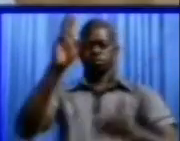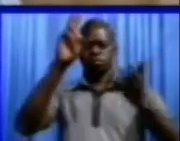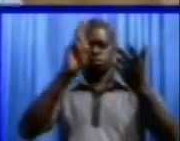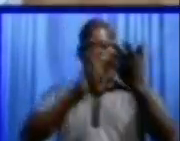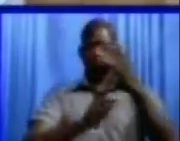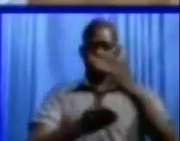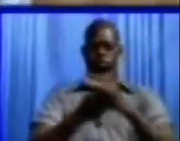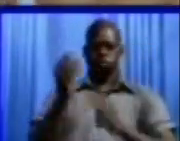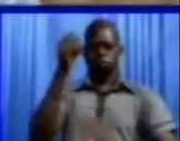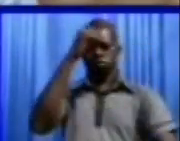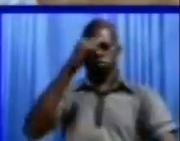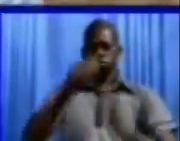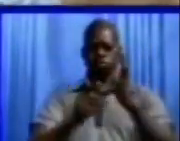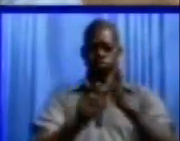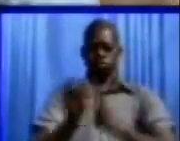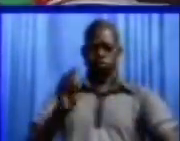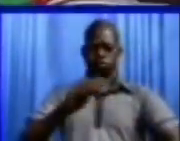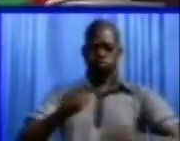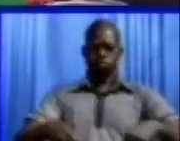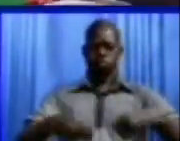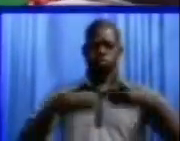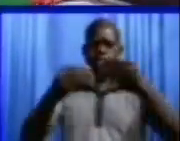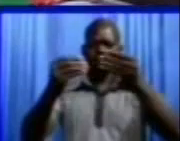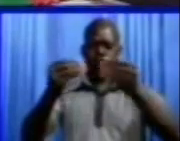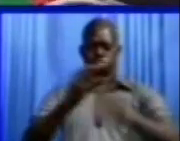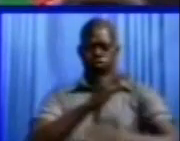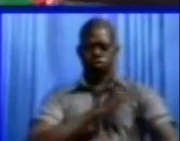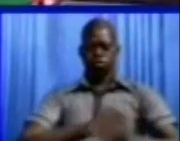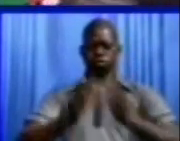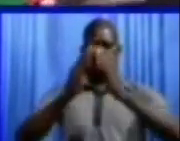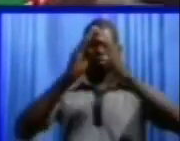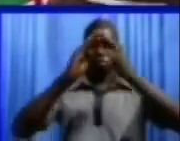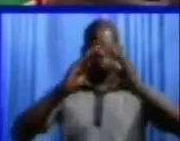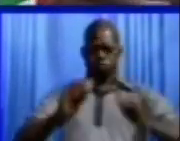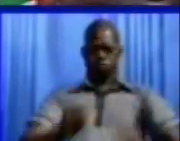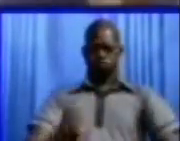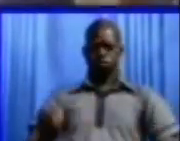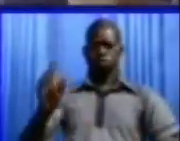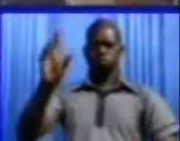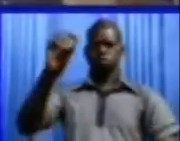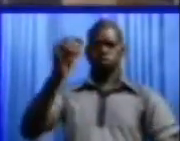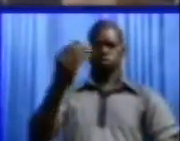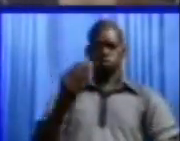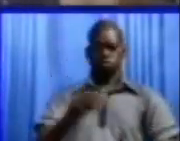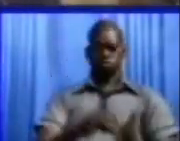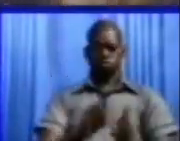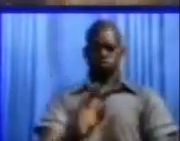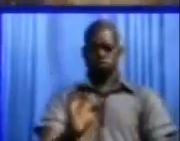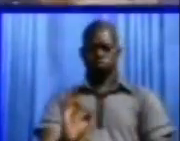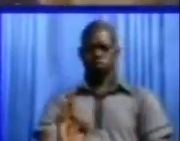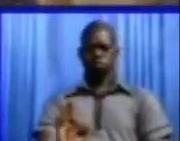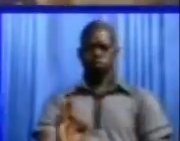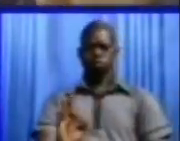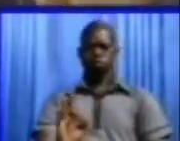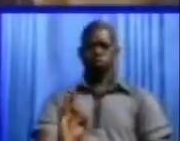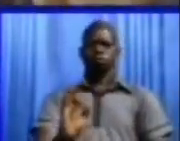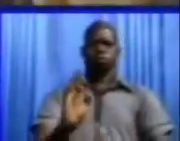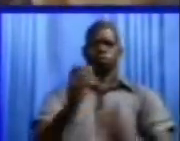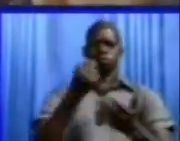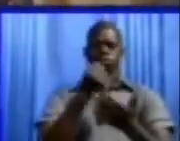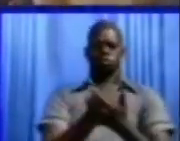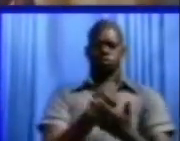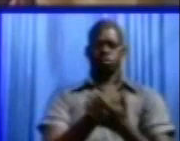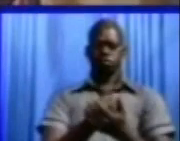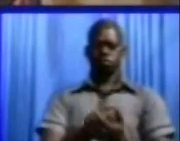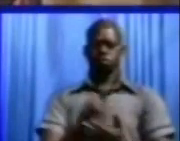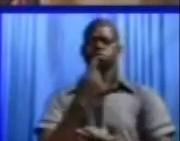Banque africaine de développement met à la disposition de la mairie de Ouagadougou la somme de 25 milliards de francs CFA, une somme destinée